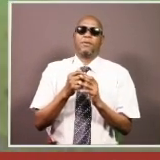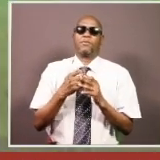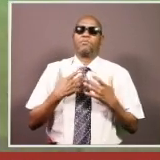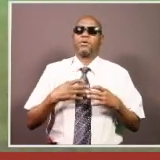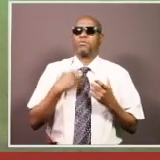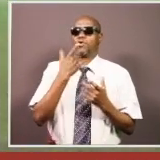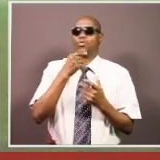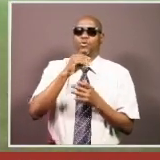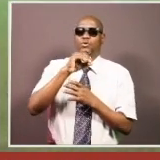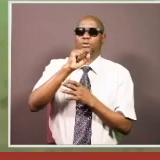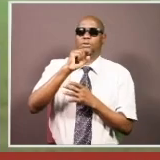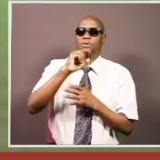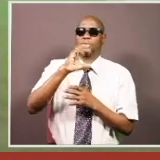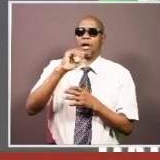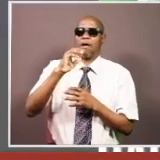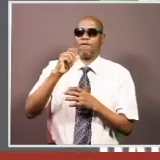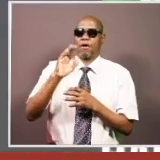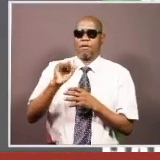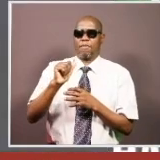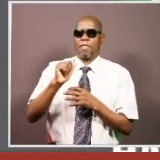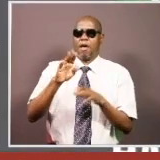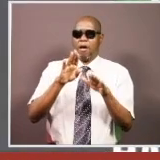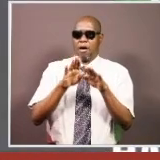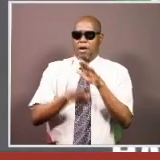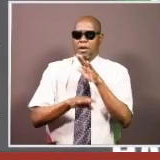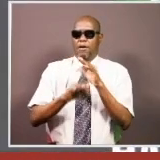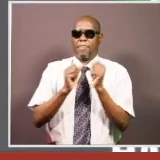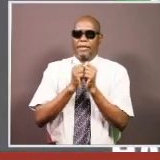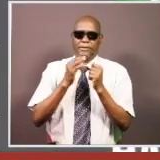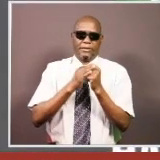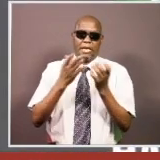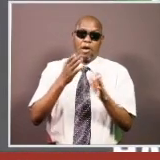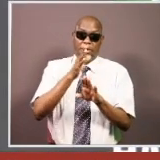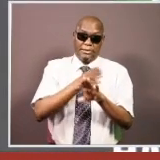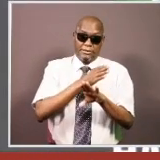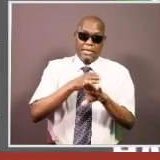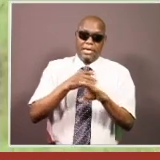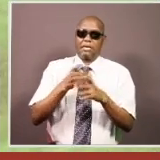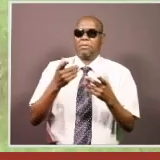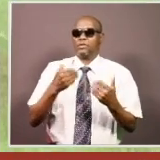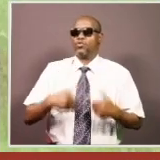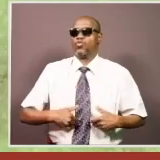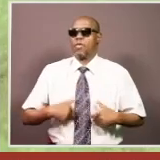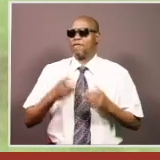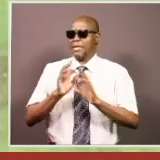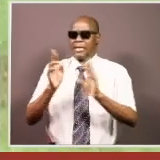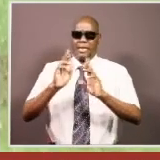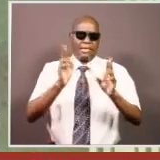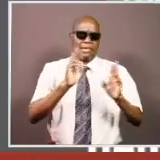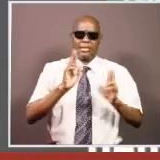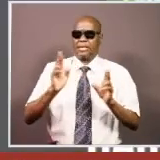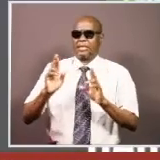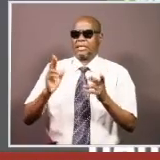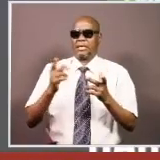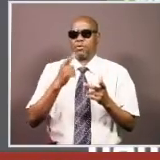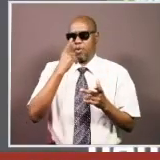hiyo CECAFA under 18. So nafikiri tumechukua the best. Kwa saizi kuna injury, ukiangalia vijana wote wako fiti na vijana wote wako ready kucheza hiyo game na tuko home.